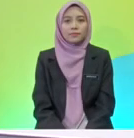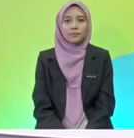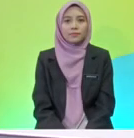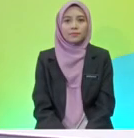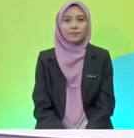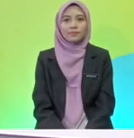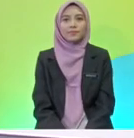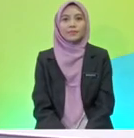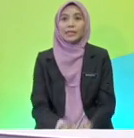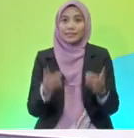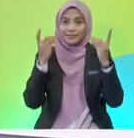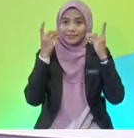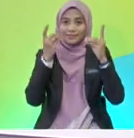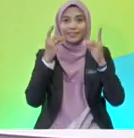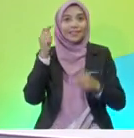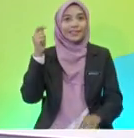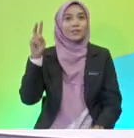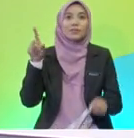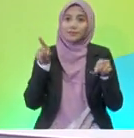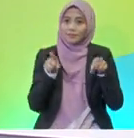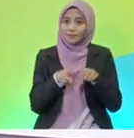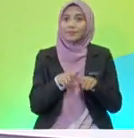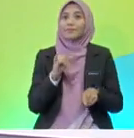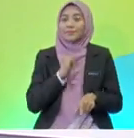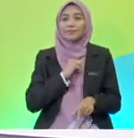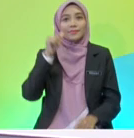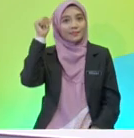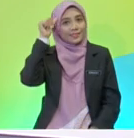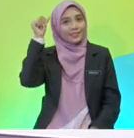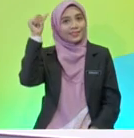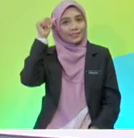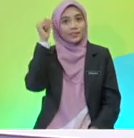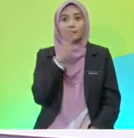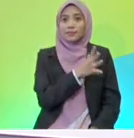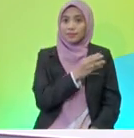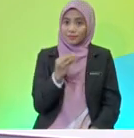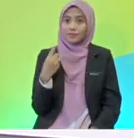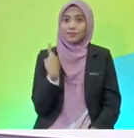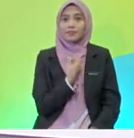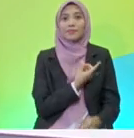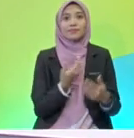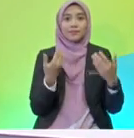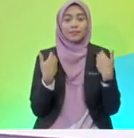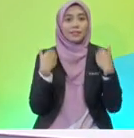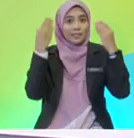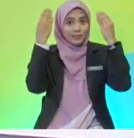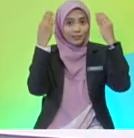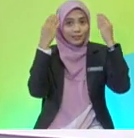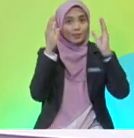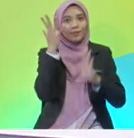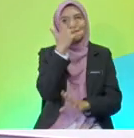tahap 2 di Net TV Kevin bersama dengan saya Azhar Hilmi dan kita juga ada Cikgu